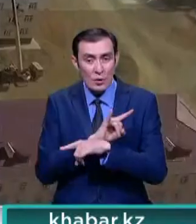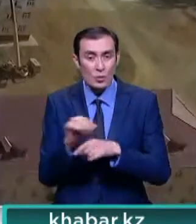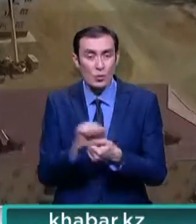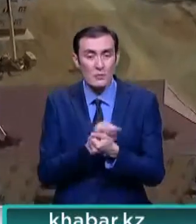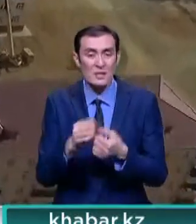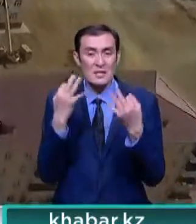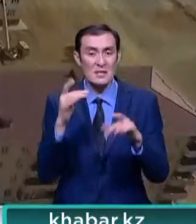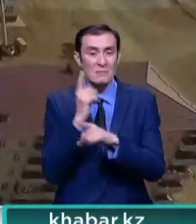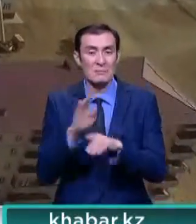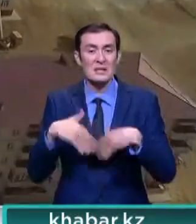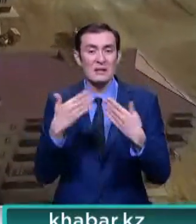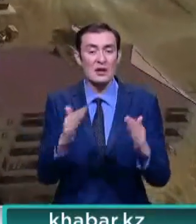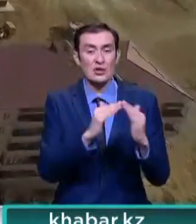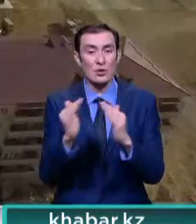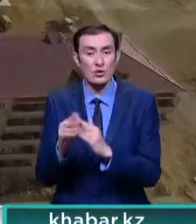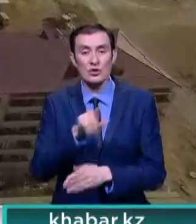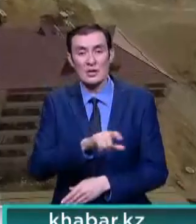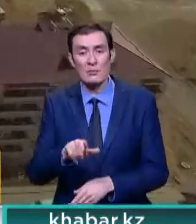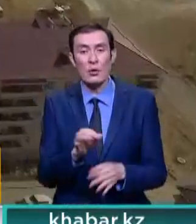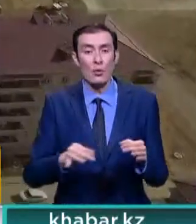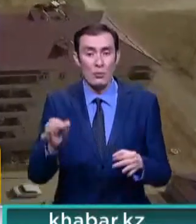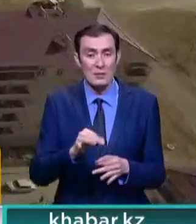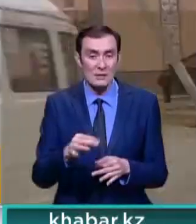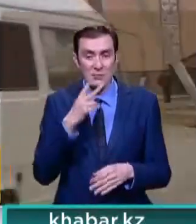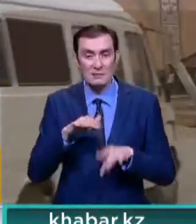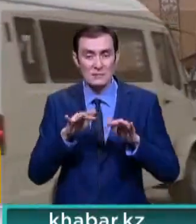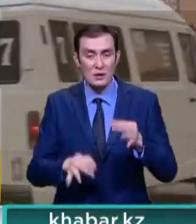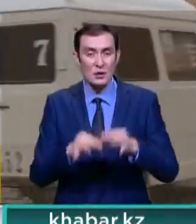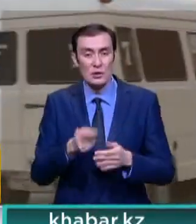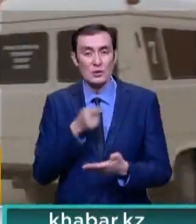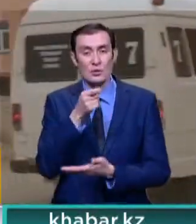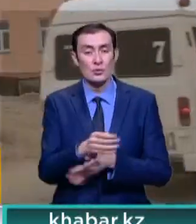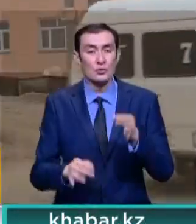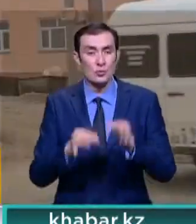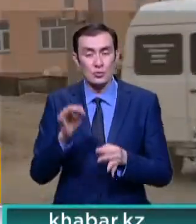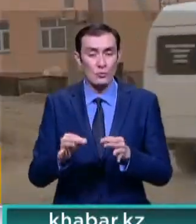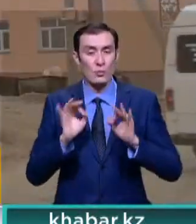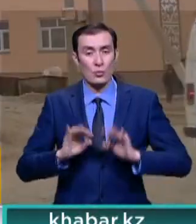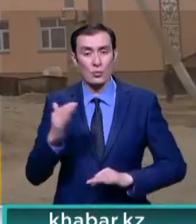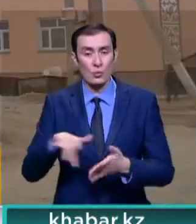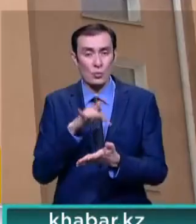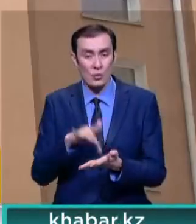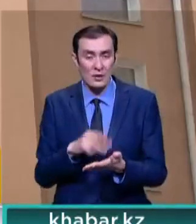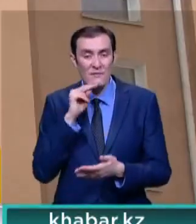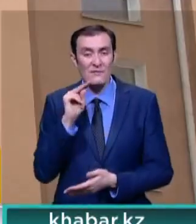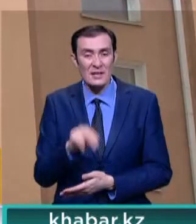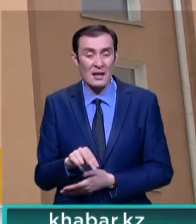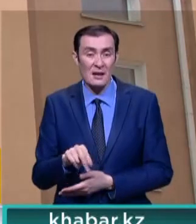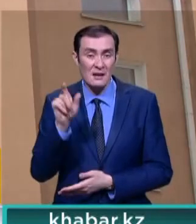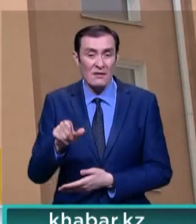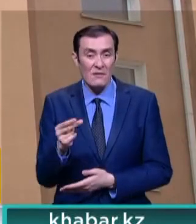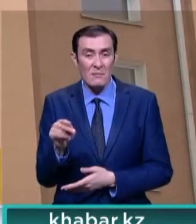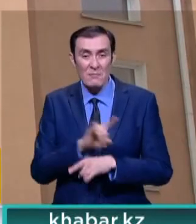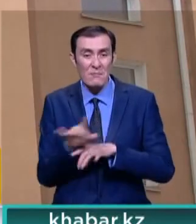и незаконно предоставлял жилье жителям региона. Дело направлено в суд. По словам прокурора города, вина подозреваемого